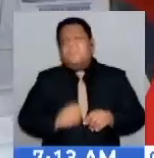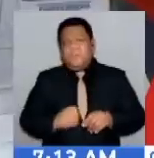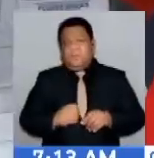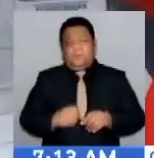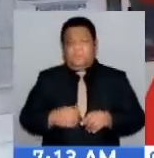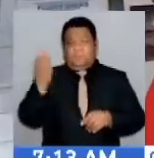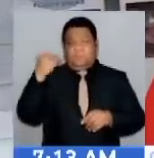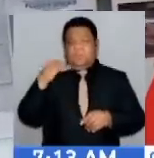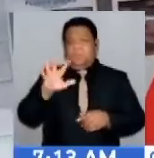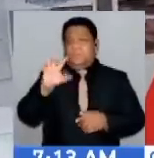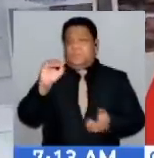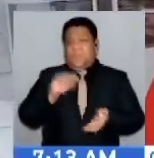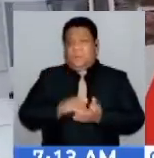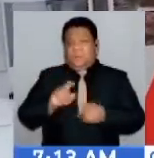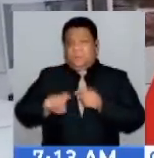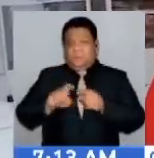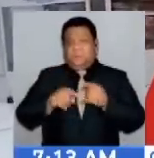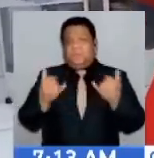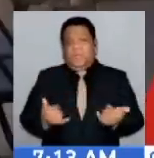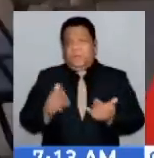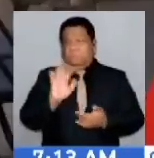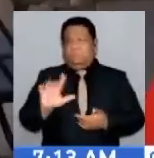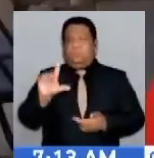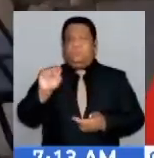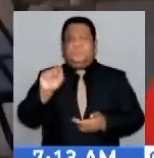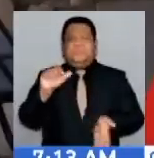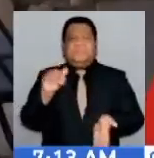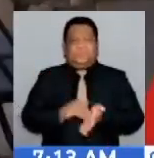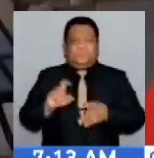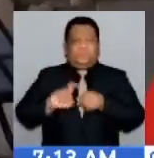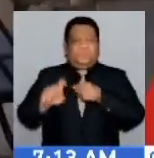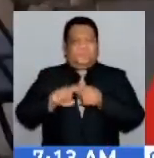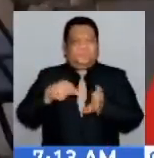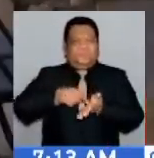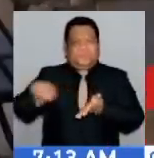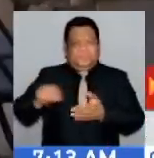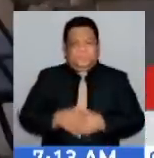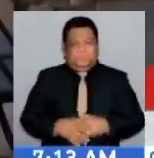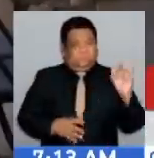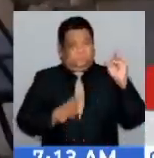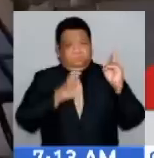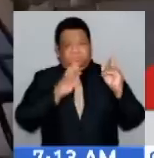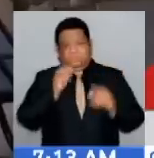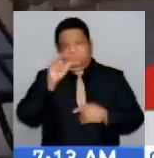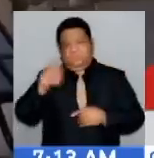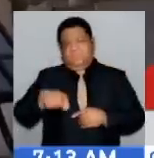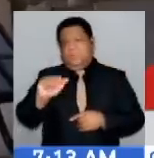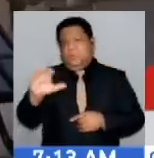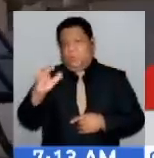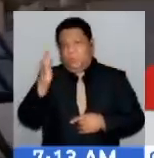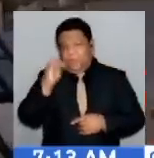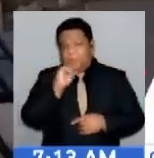pesos, mahigit 20,000 na lang daw ang electric bill. Hindi naman po namin kailangan mag-aircon kasi hindi naman laging maraming